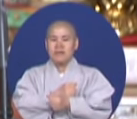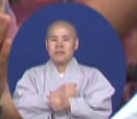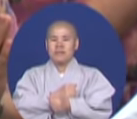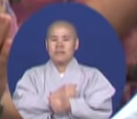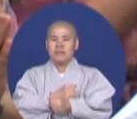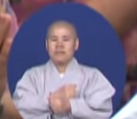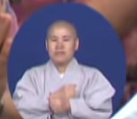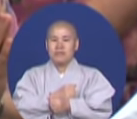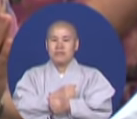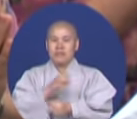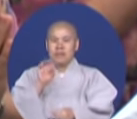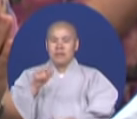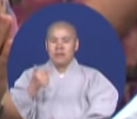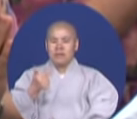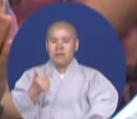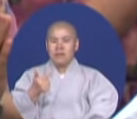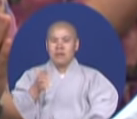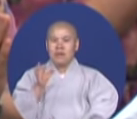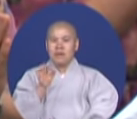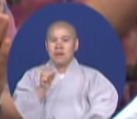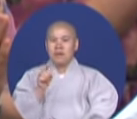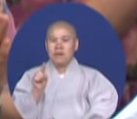하오니